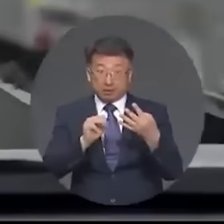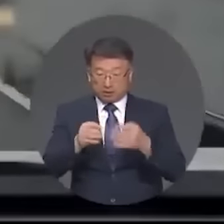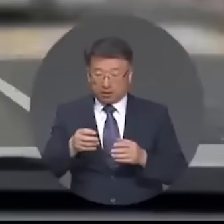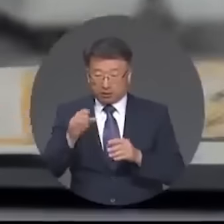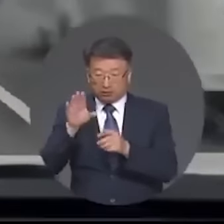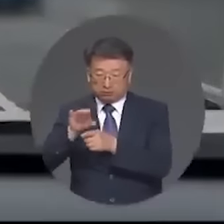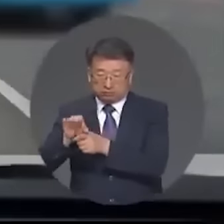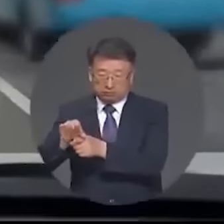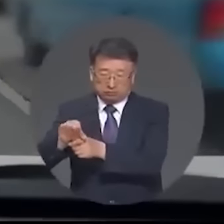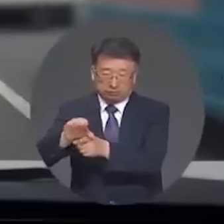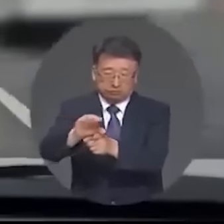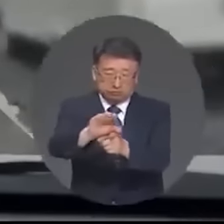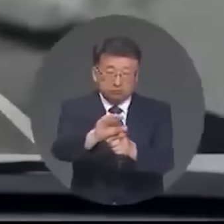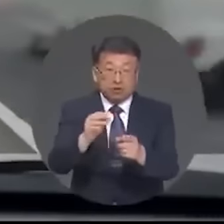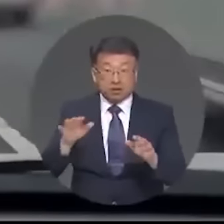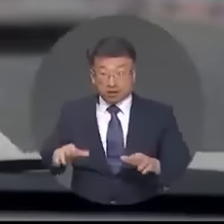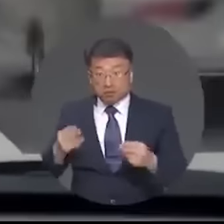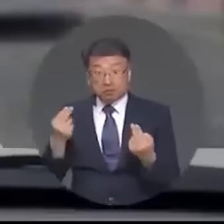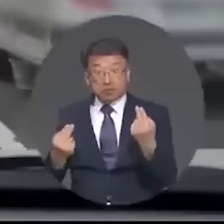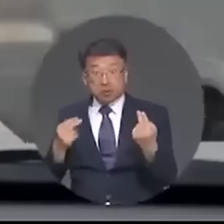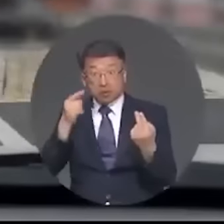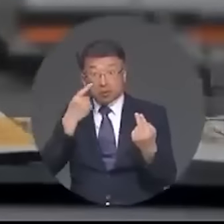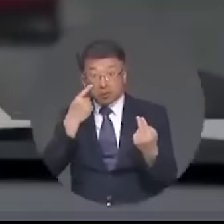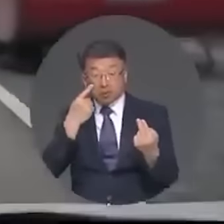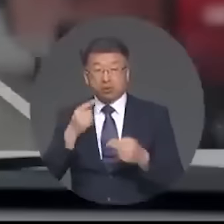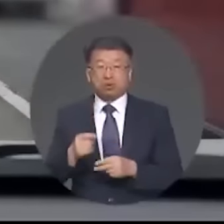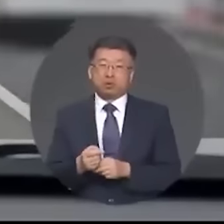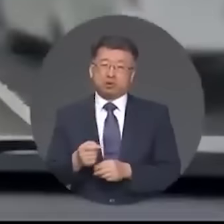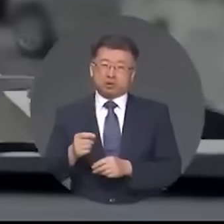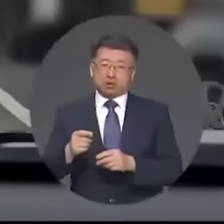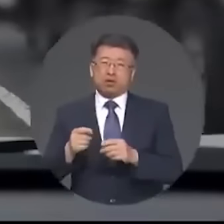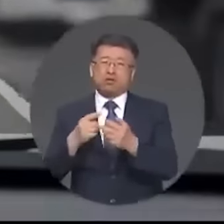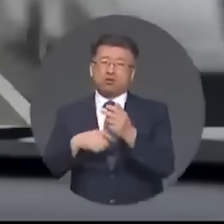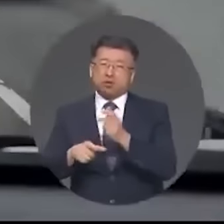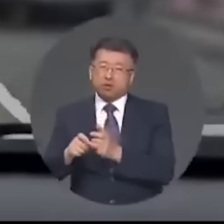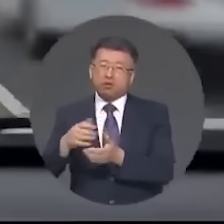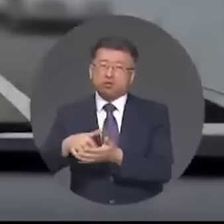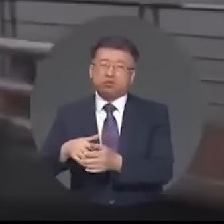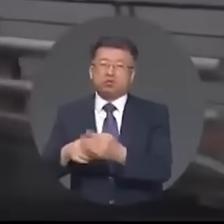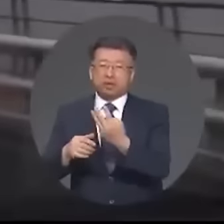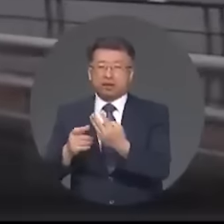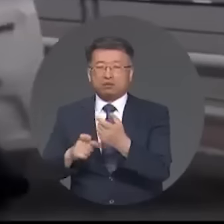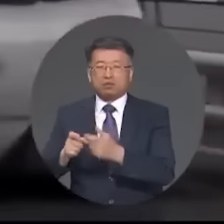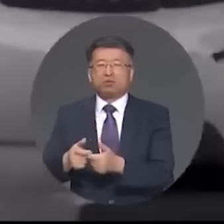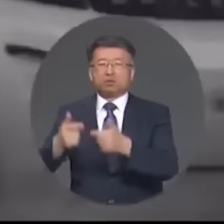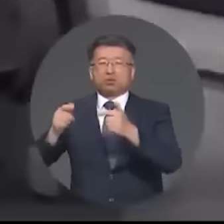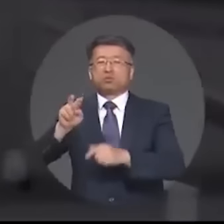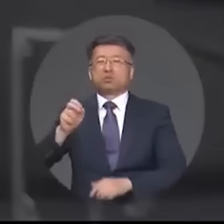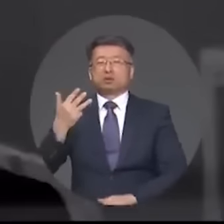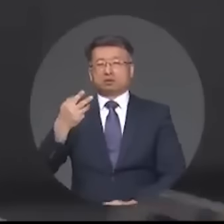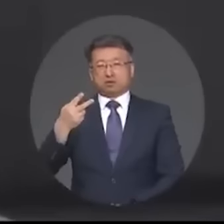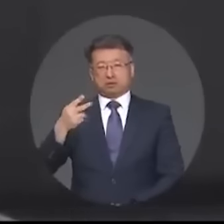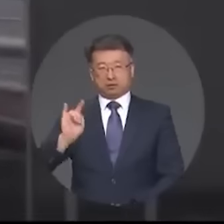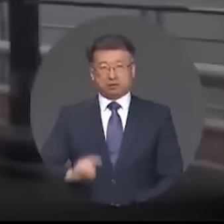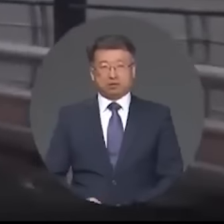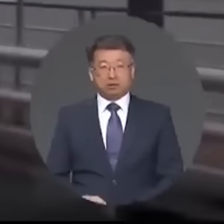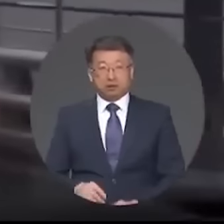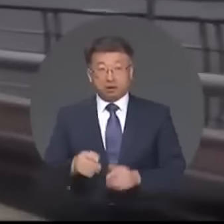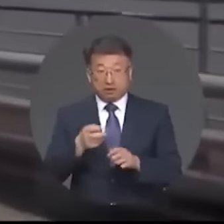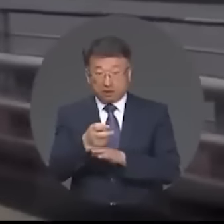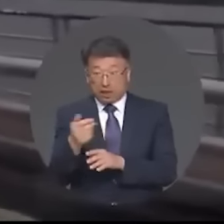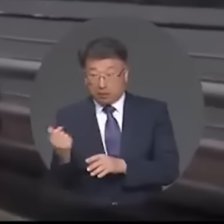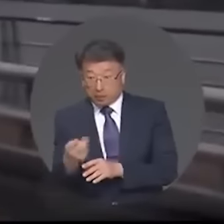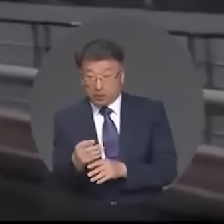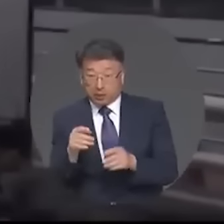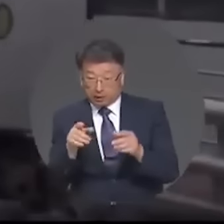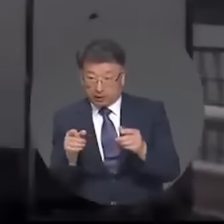구간을 촬영한 영상과 비교해보니 레저용 차량은 3대가 늘어 28대가 됐습니다. 차종과 번호판을